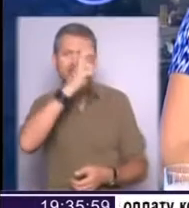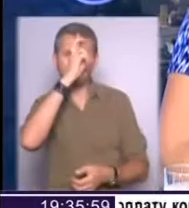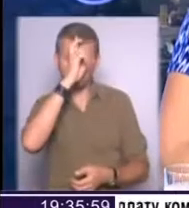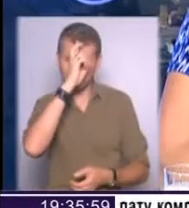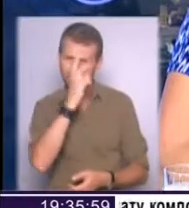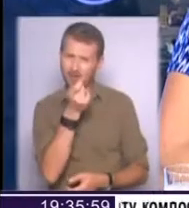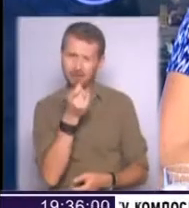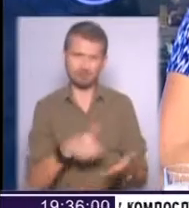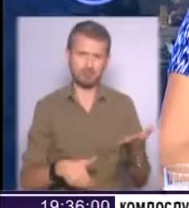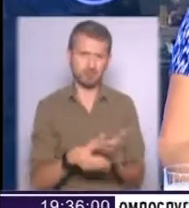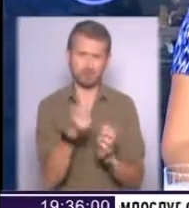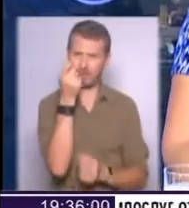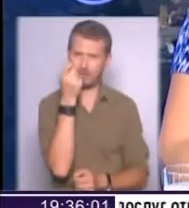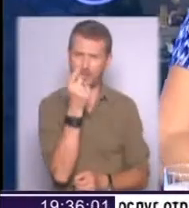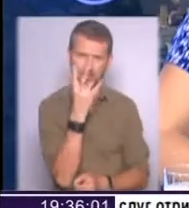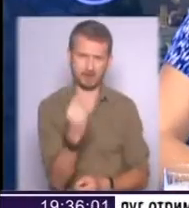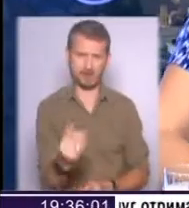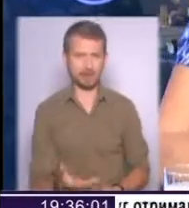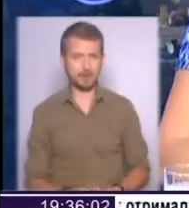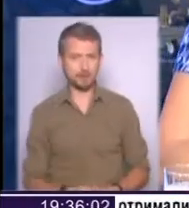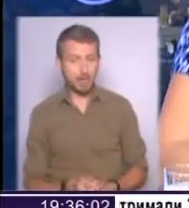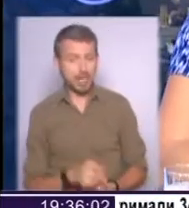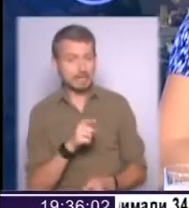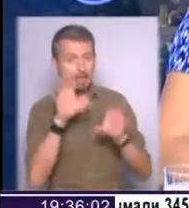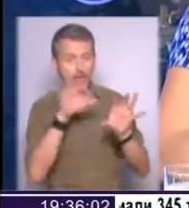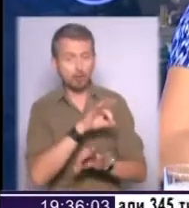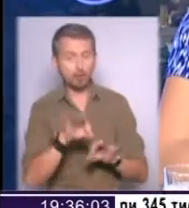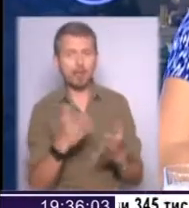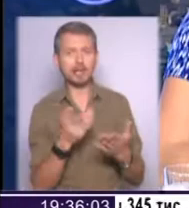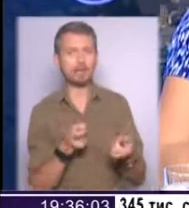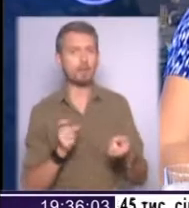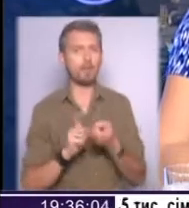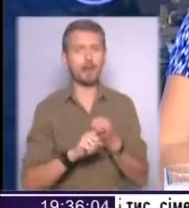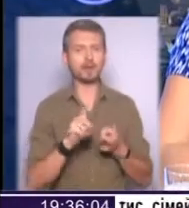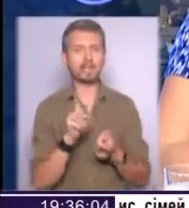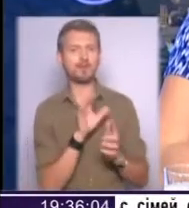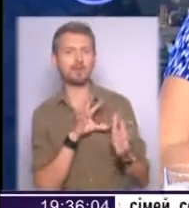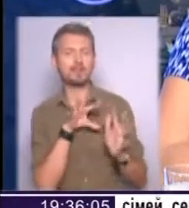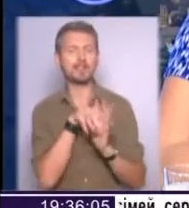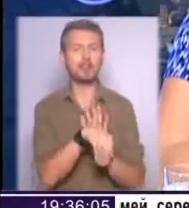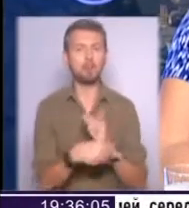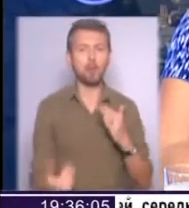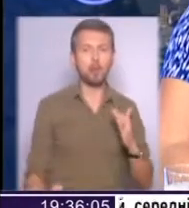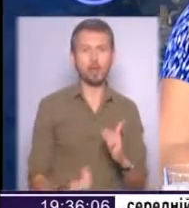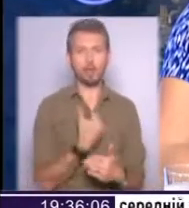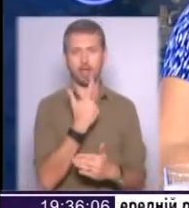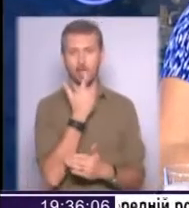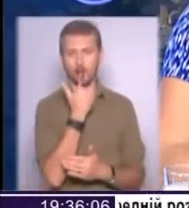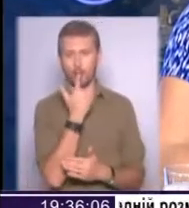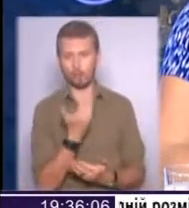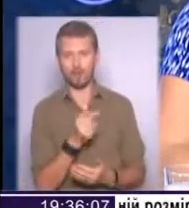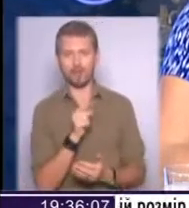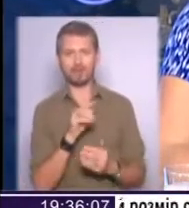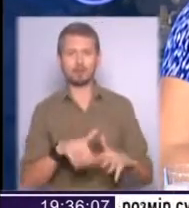не сприяє цьому. І тому оцей законопроект, який пов'язаний з влиттям, так би мовити, нової крові, який